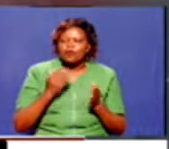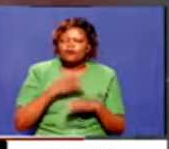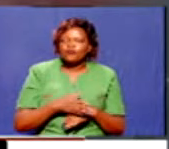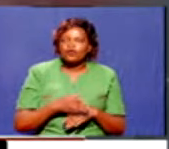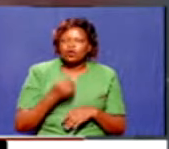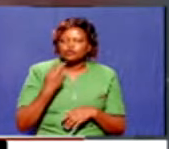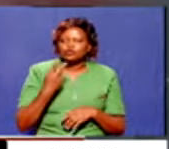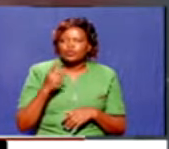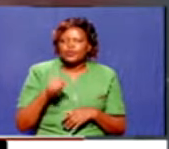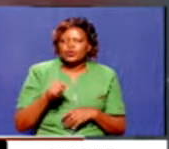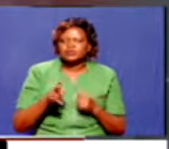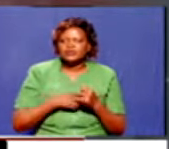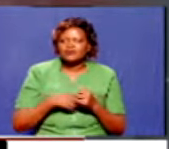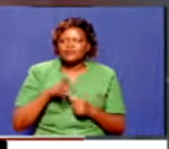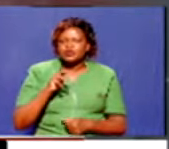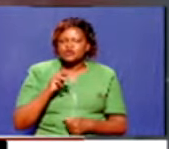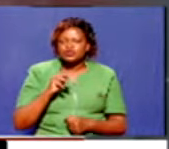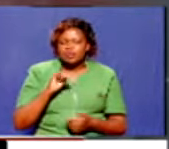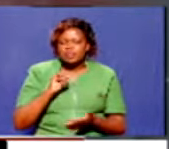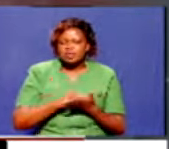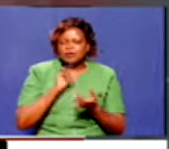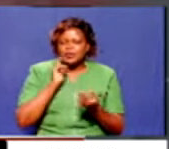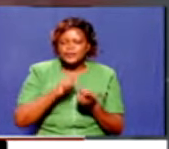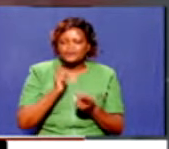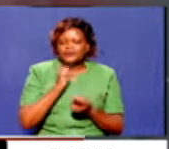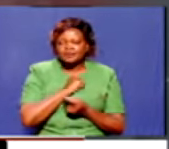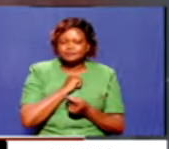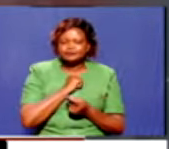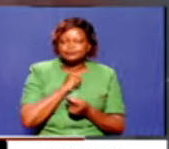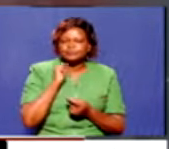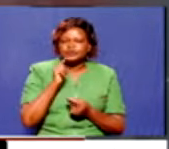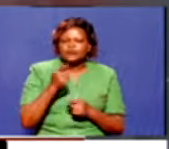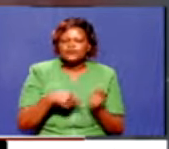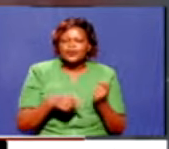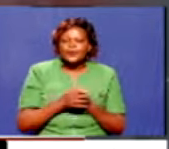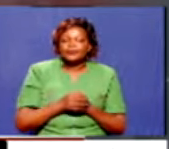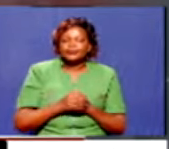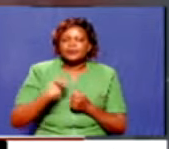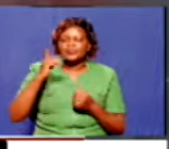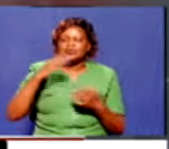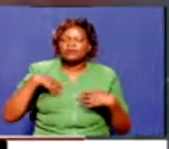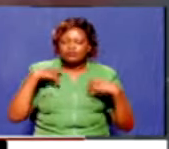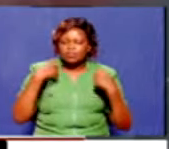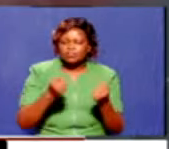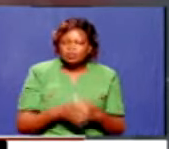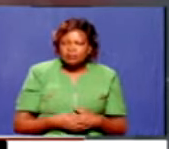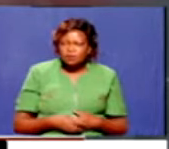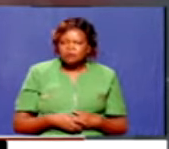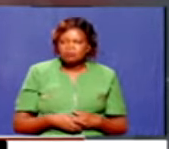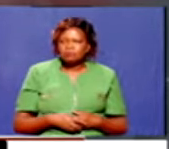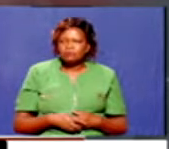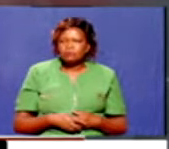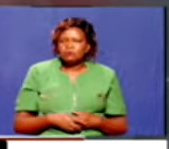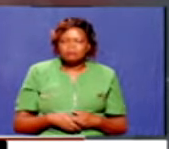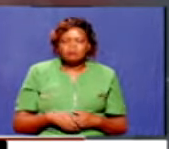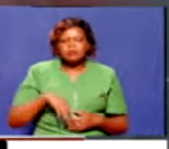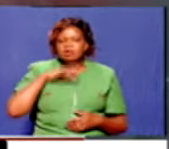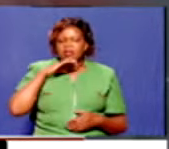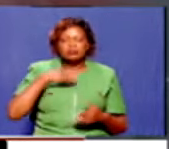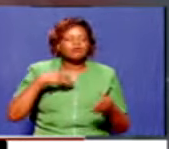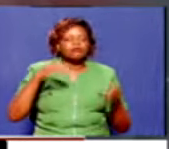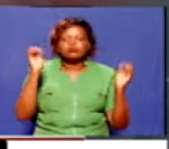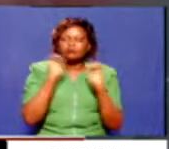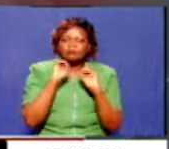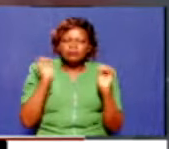2,700,000 zilizopimwa. Haya ni kwa mujibu wa takwimu za Wizara ya Afya. Hakuna vifo